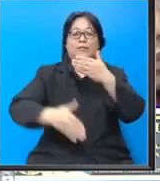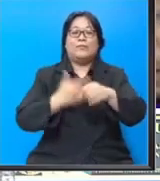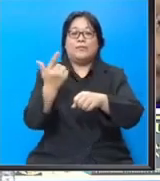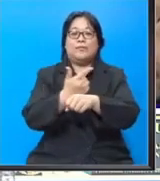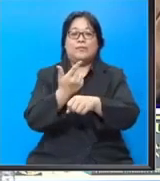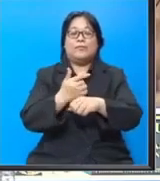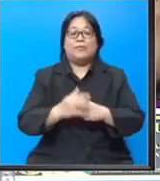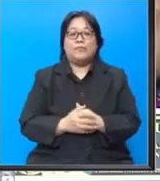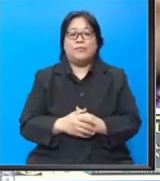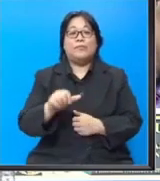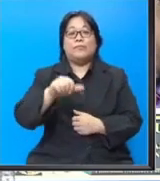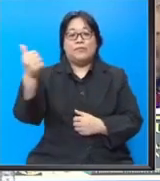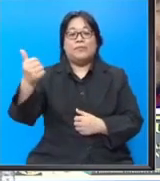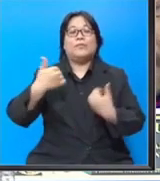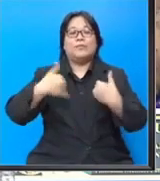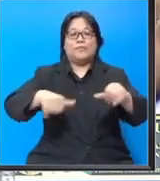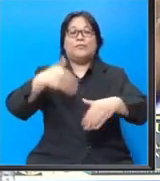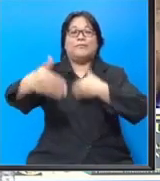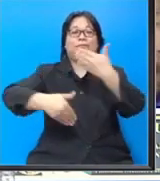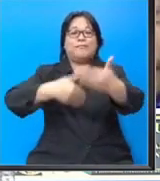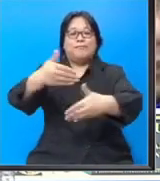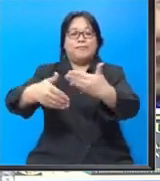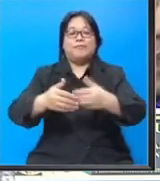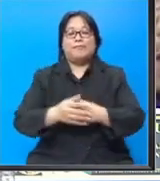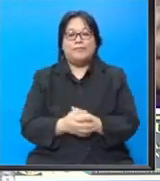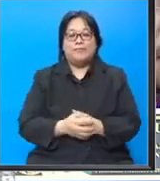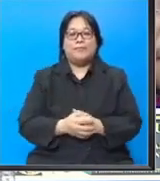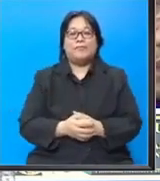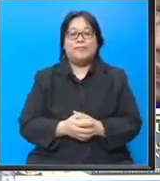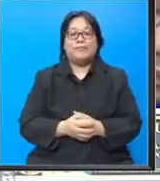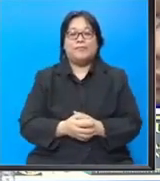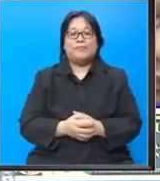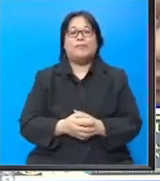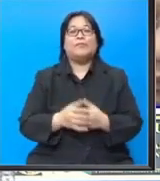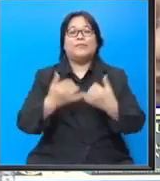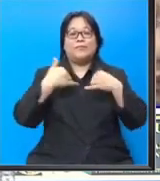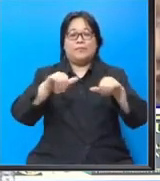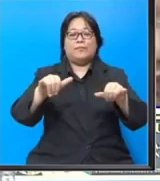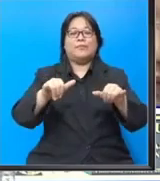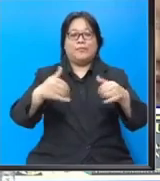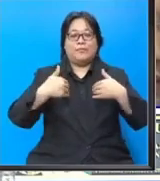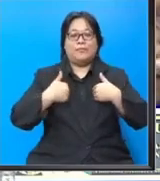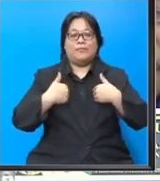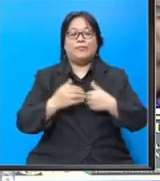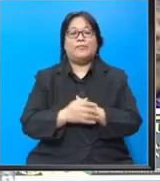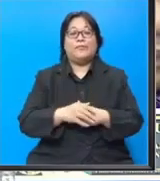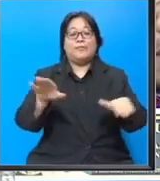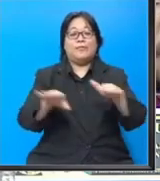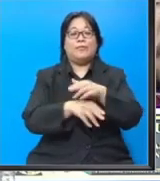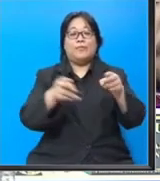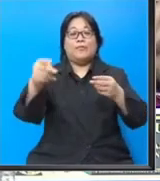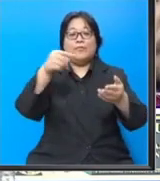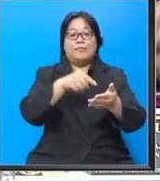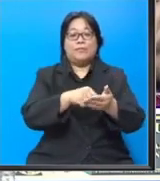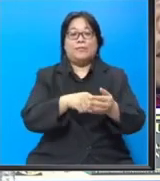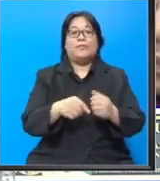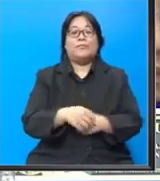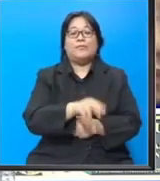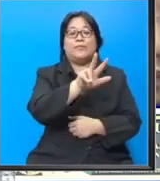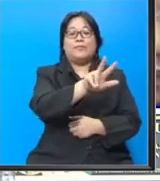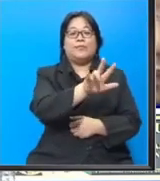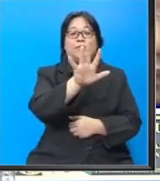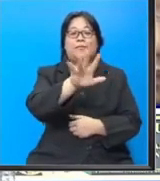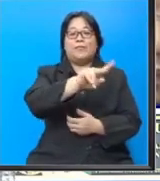yang lainnya omjok ongoing dengan izin masih lagi berjalan dibawah ini 1 Ini sebanyak